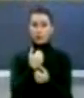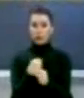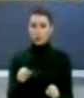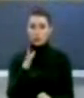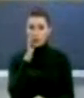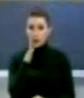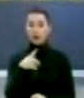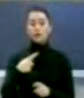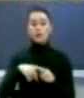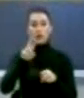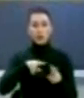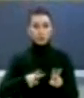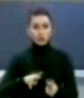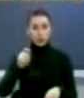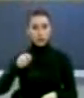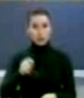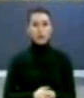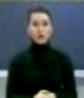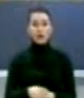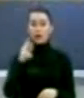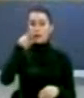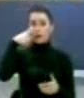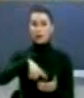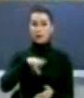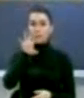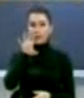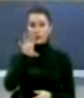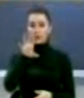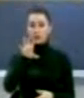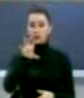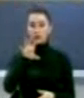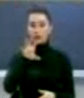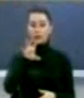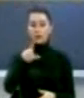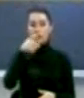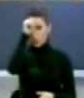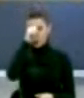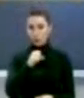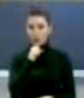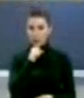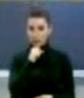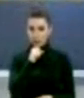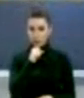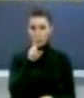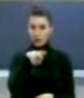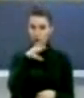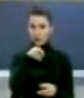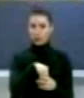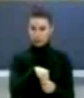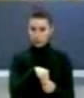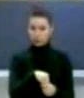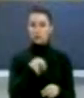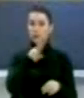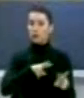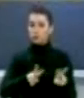e prokuror, jetojnë 1.500 pjestart të komsis turke, ka prokurore